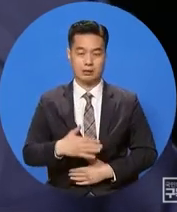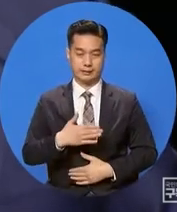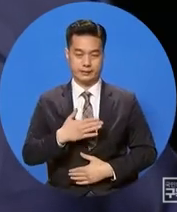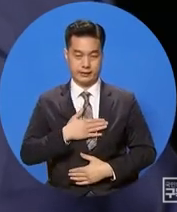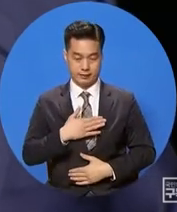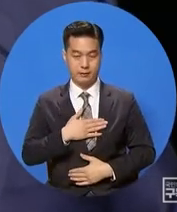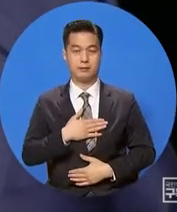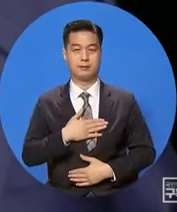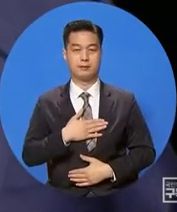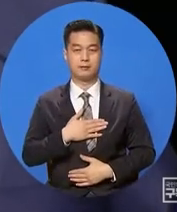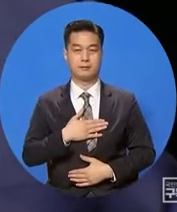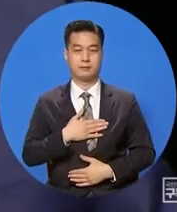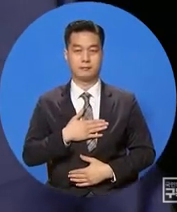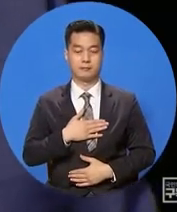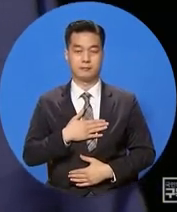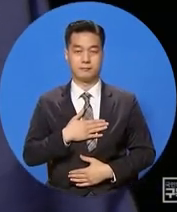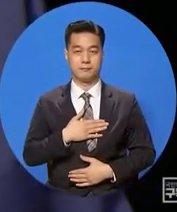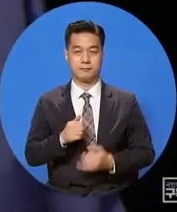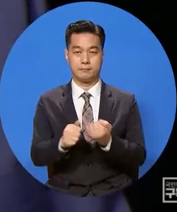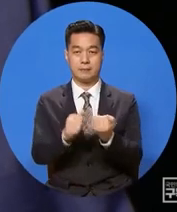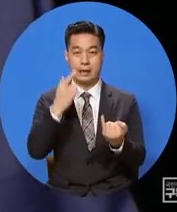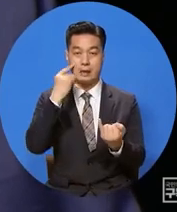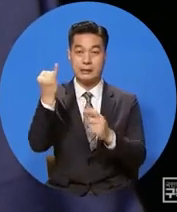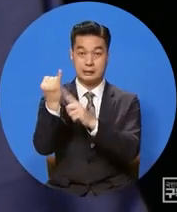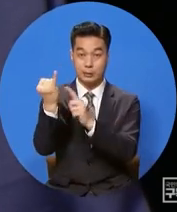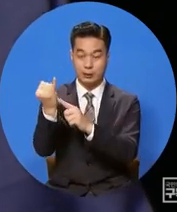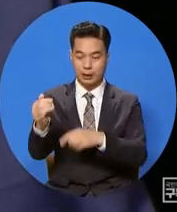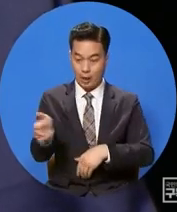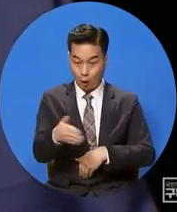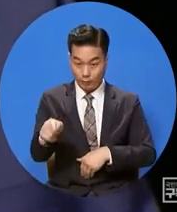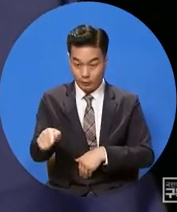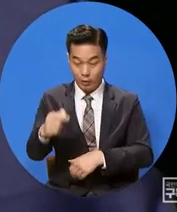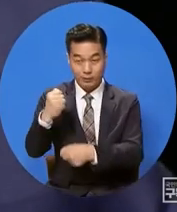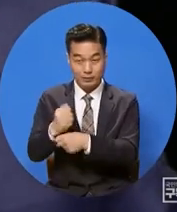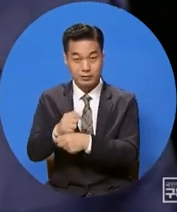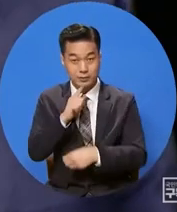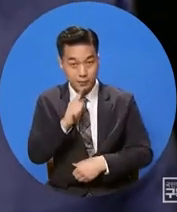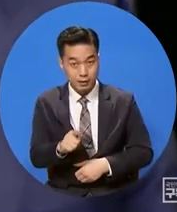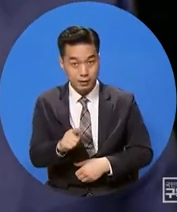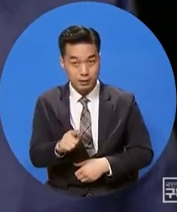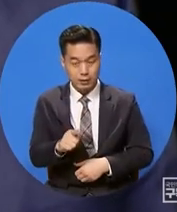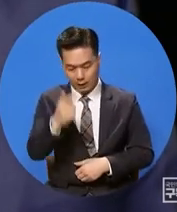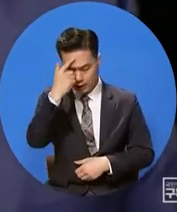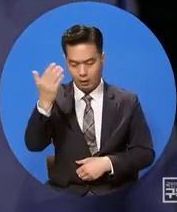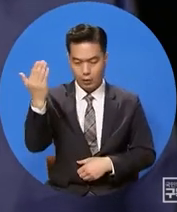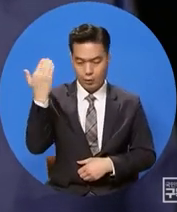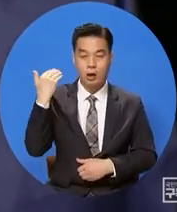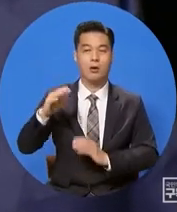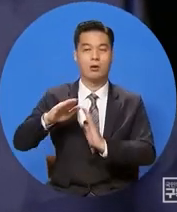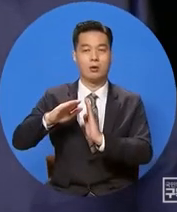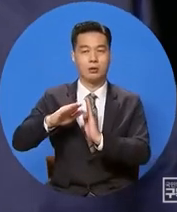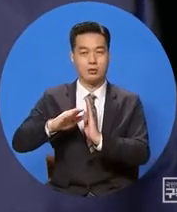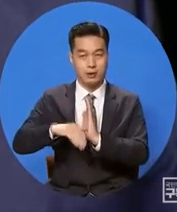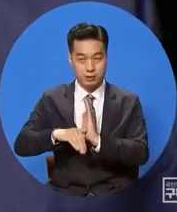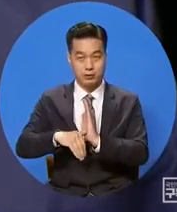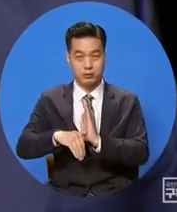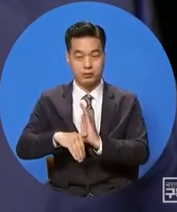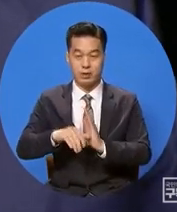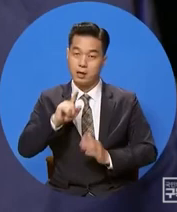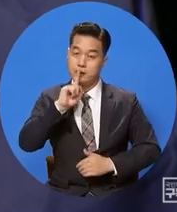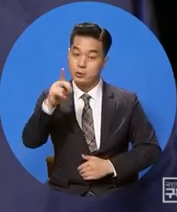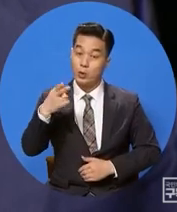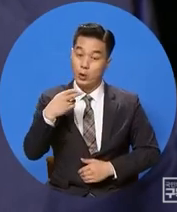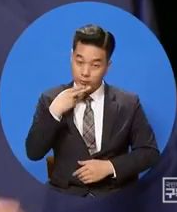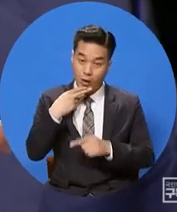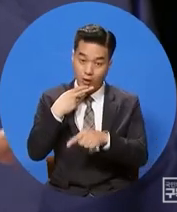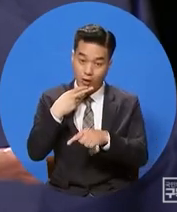제가 그럼 장모님 사건은 없는 것을 만들었다는 뜻입니까? 아니 과거에는 예. 불기소를